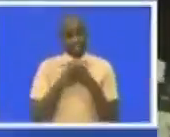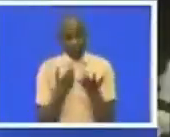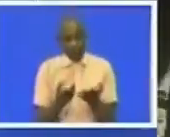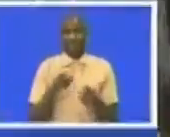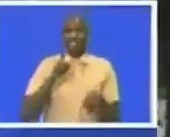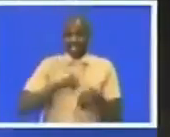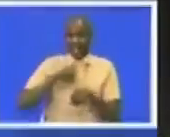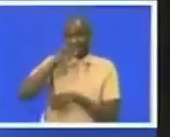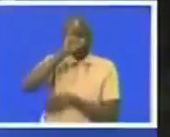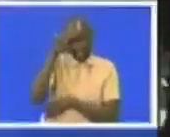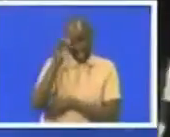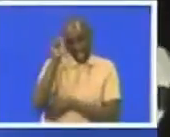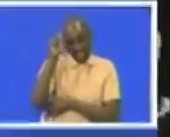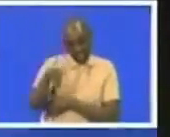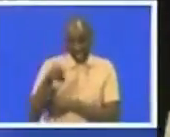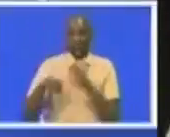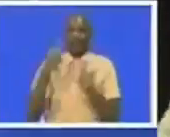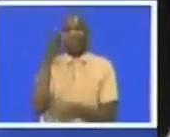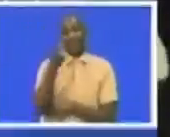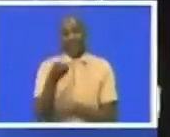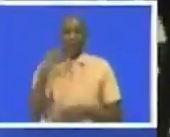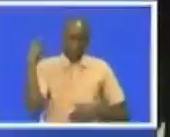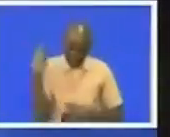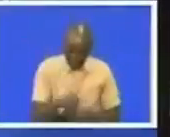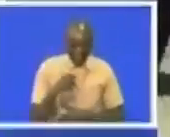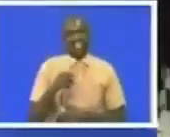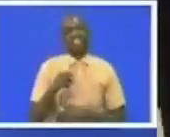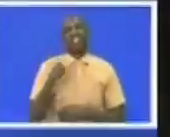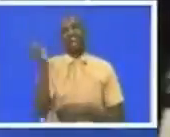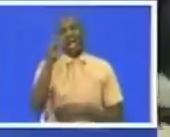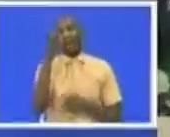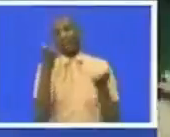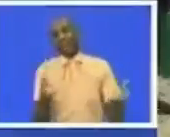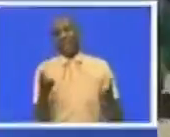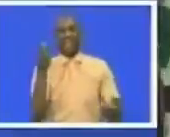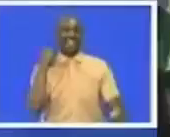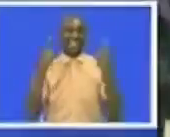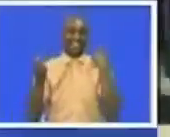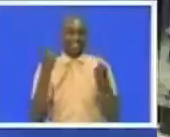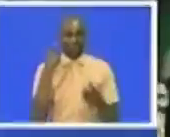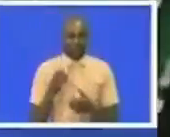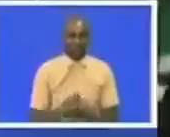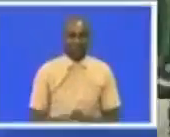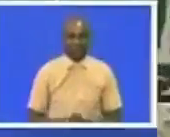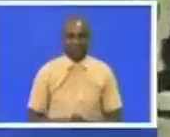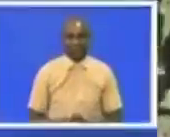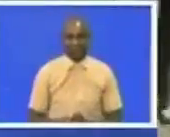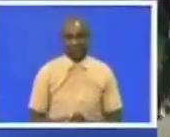kupata ushindi mkubwa kutoka kwa KANU katika uchaguzi mdogo wa Kiricho.